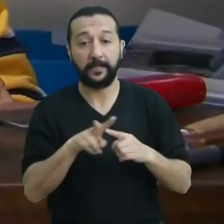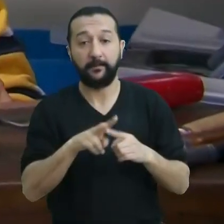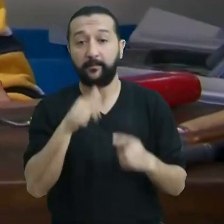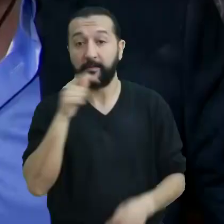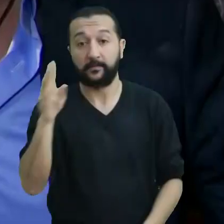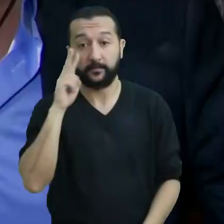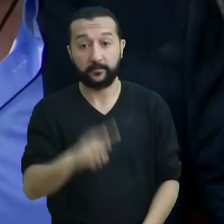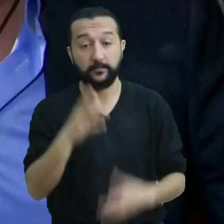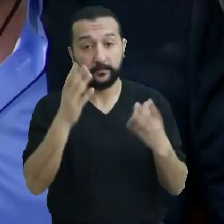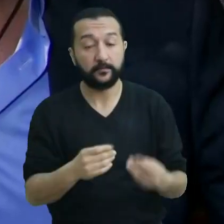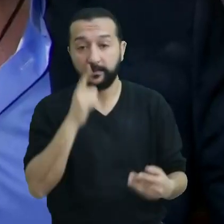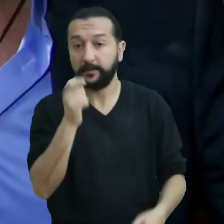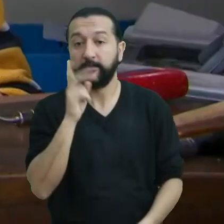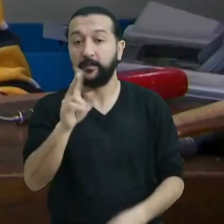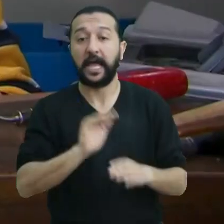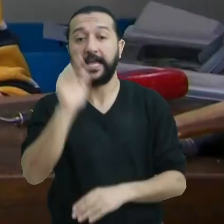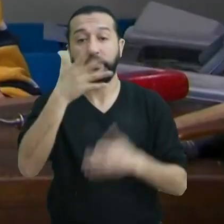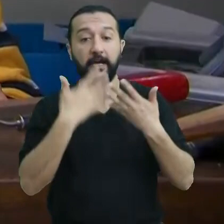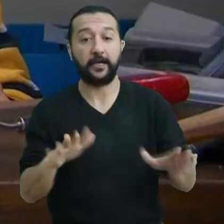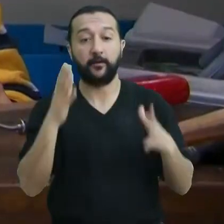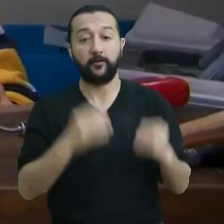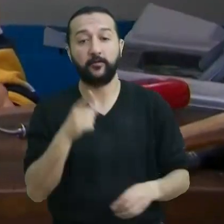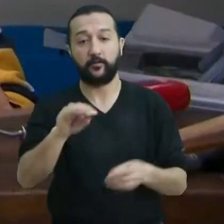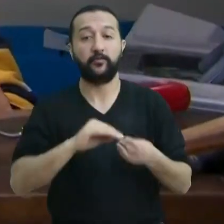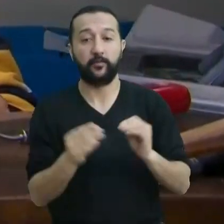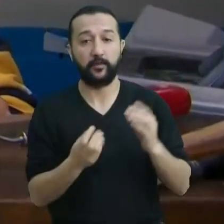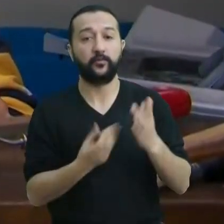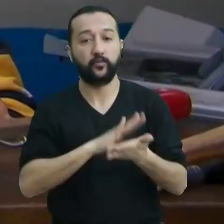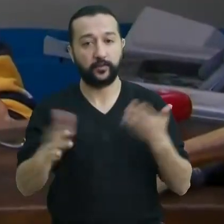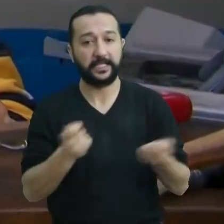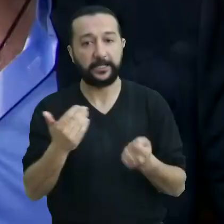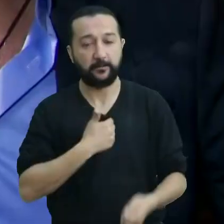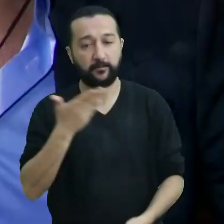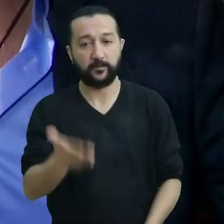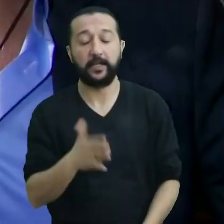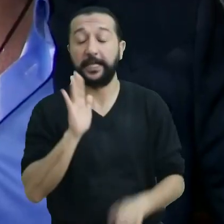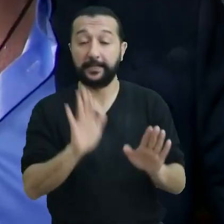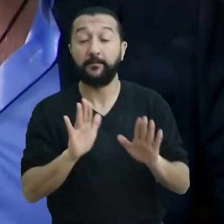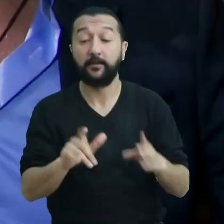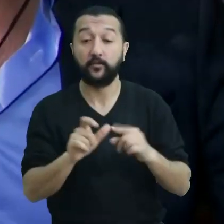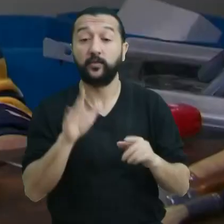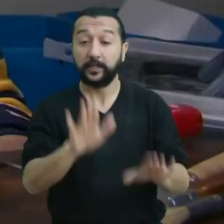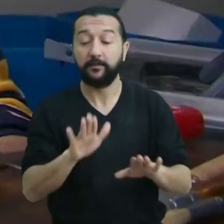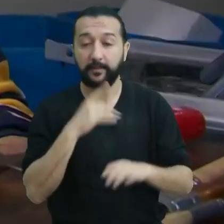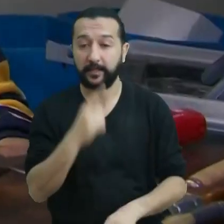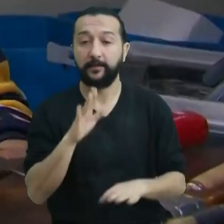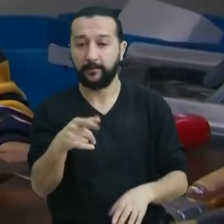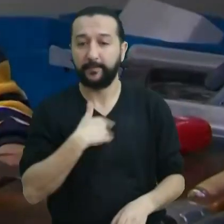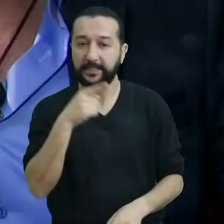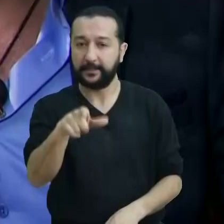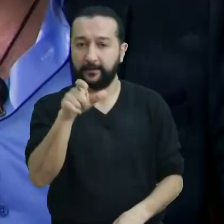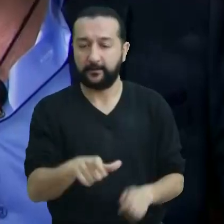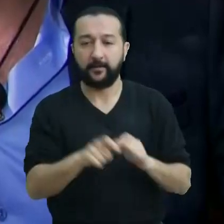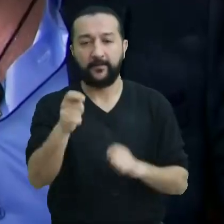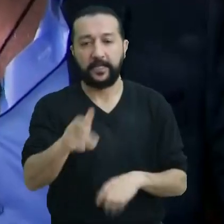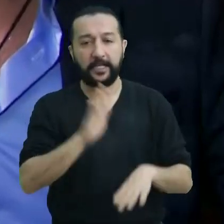Bey görürse, he, hayatınızı karartacak bir problemi çözmeye çalışıyorum ben burada. Tamam Şükrü, tamam. Tamam, ben sonra sana